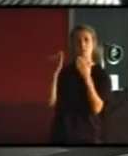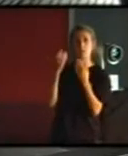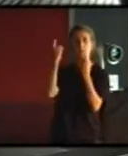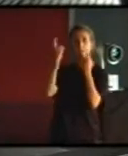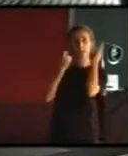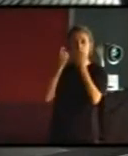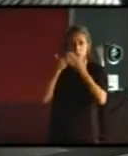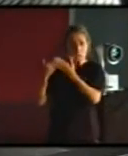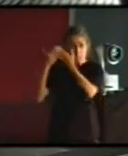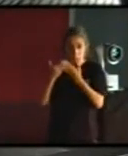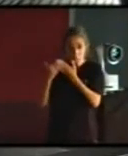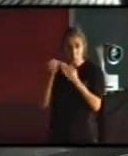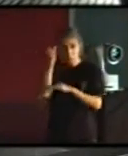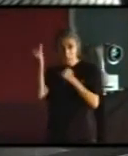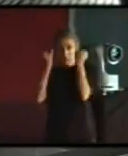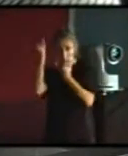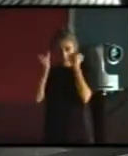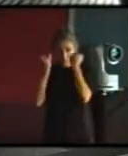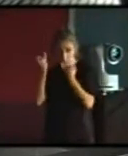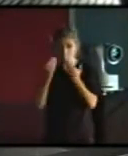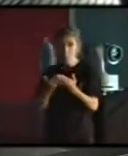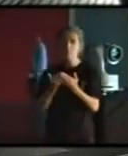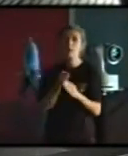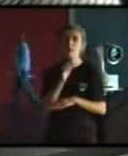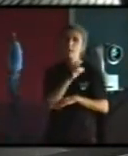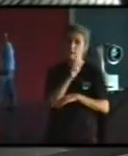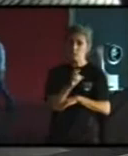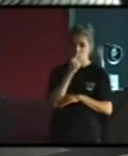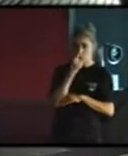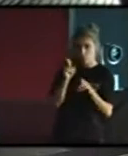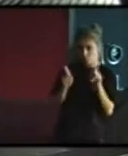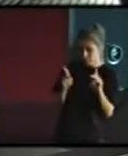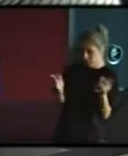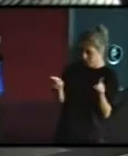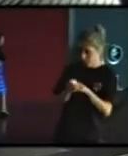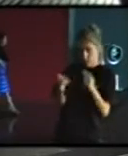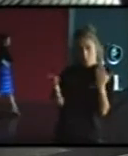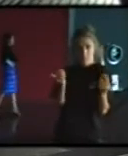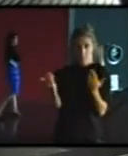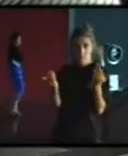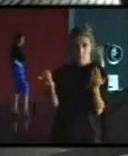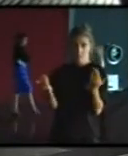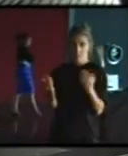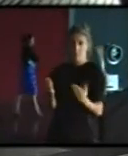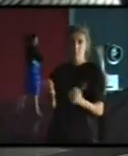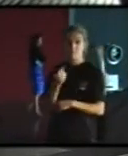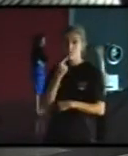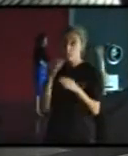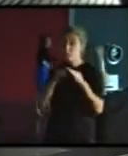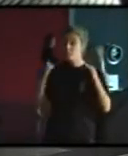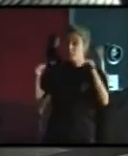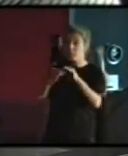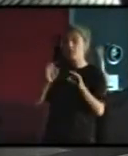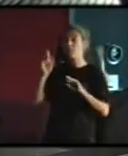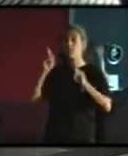vous voyez des similitudes dans la façon dont s'est révélée peut-être une valeur qu'on ne voyait plus dans cette salle des fêtes du